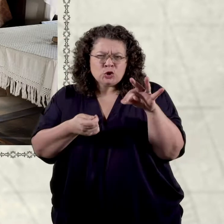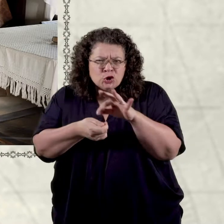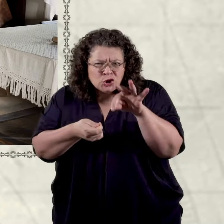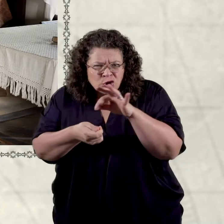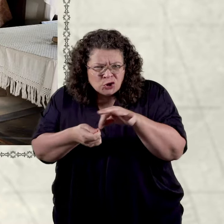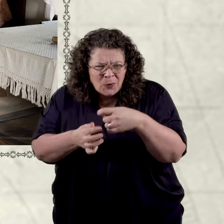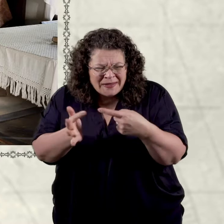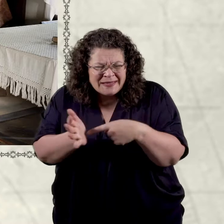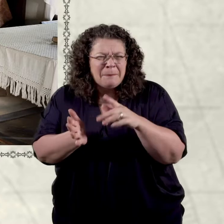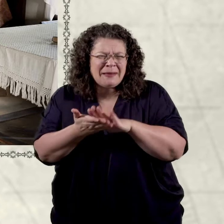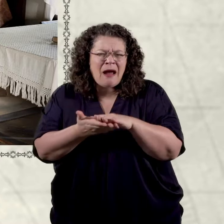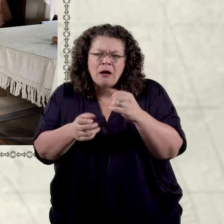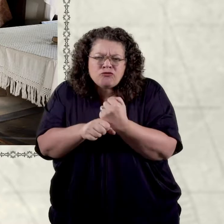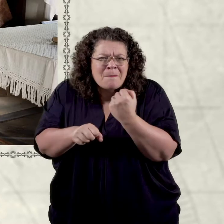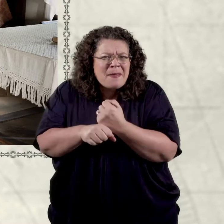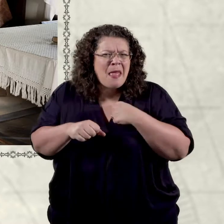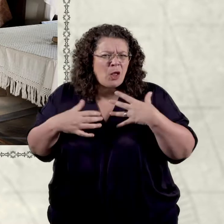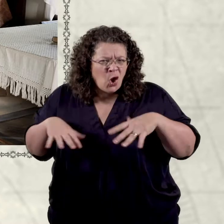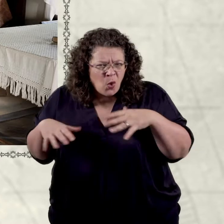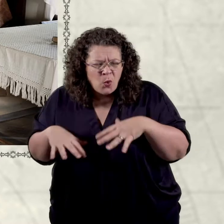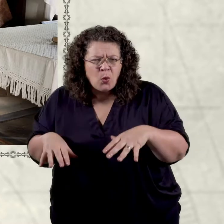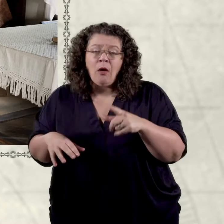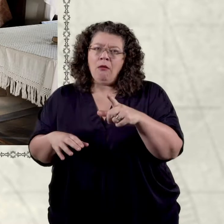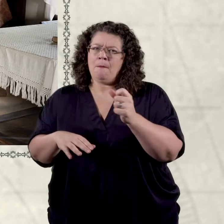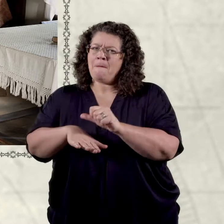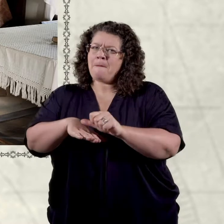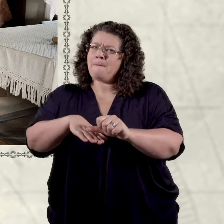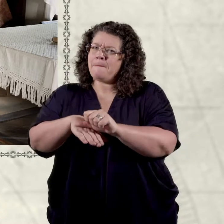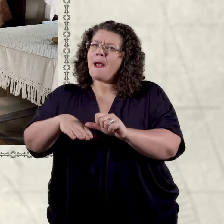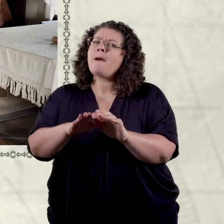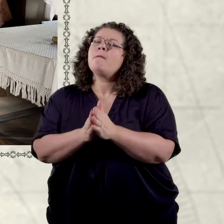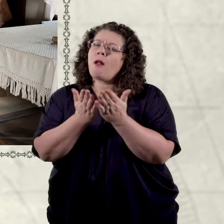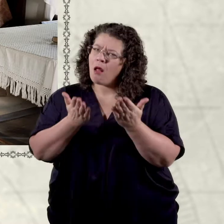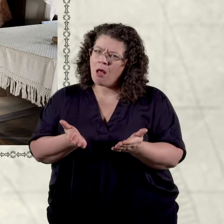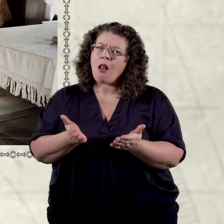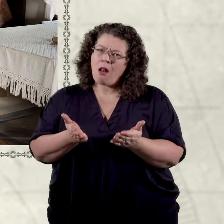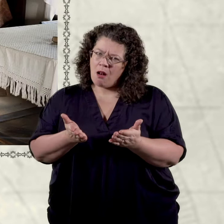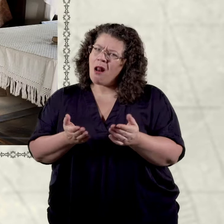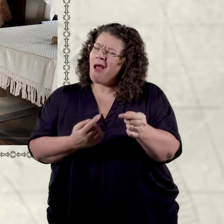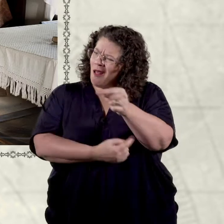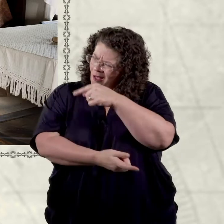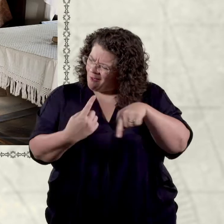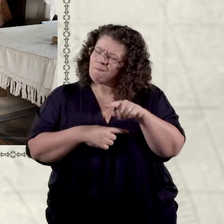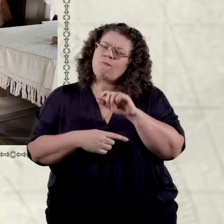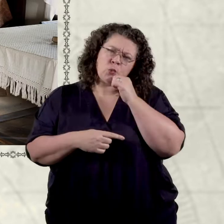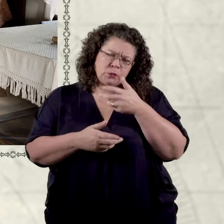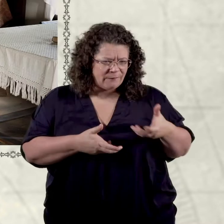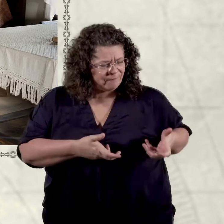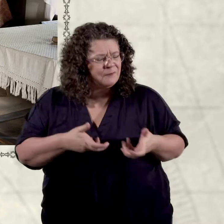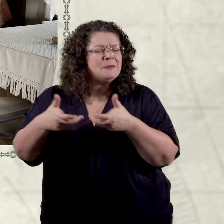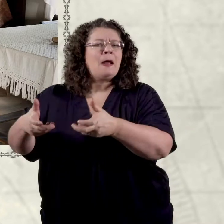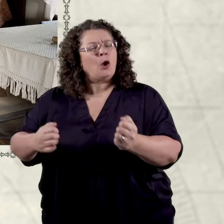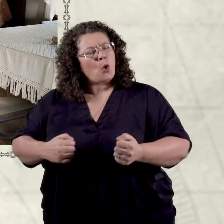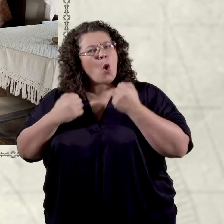dwi'n cael twll yn fy nhrwsys neu fy siaced, allai drwsio'r dilledyn hwnnw. Copi o'r Beibl,